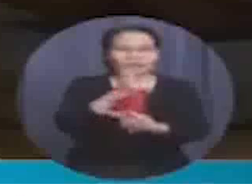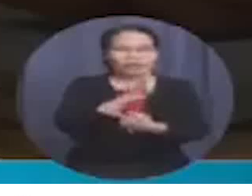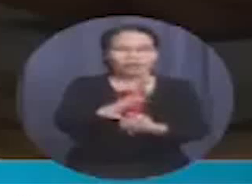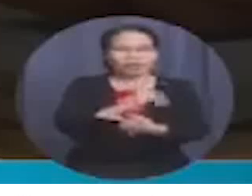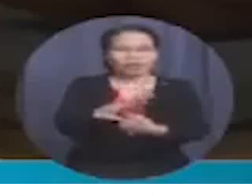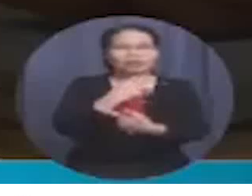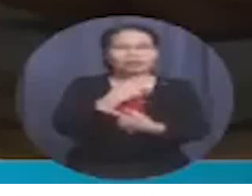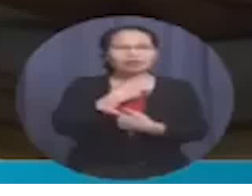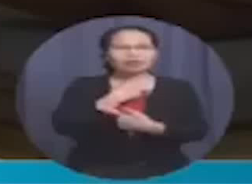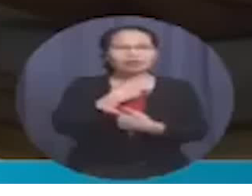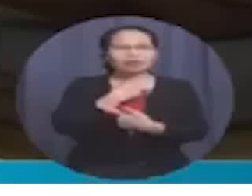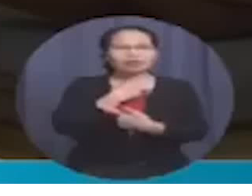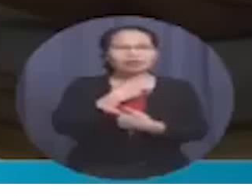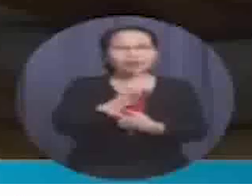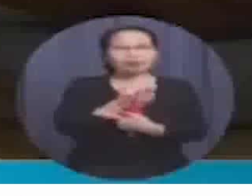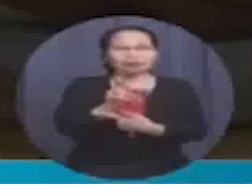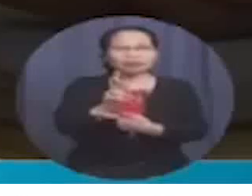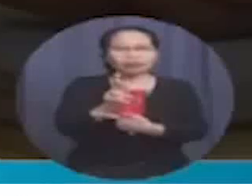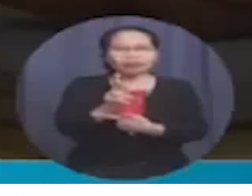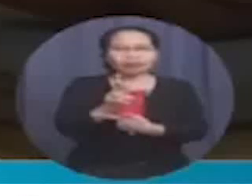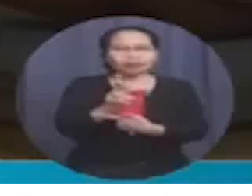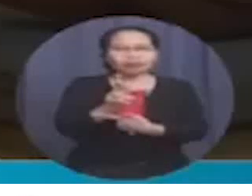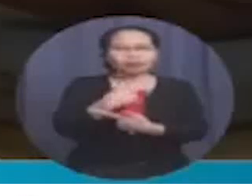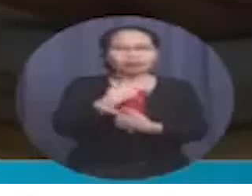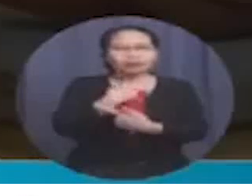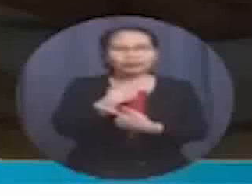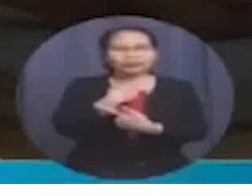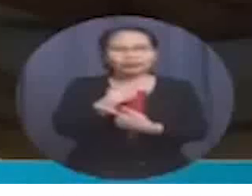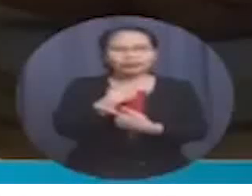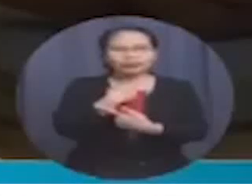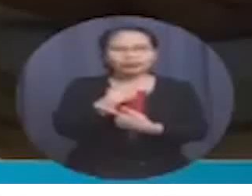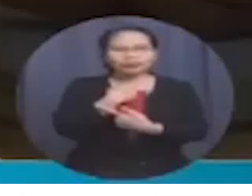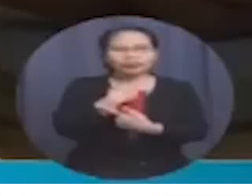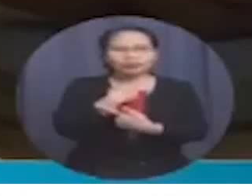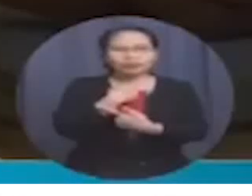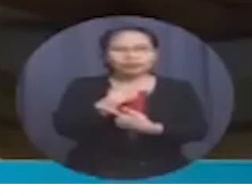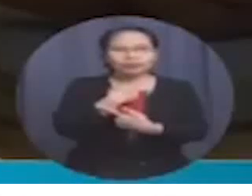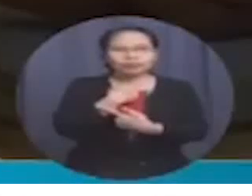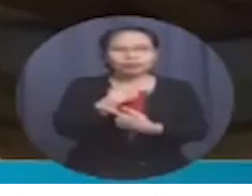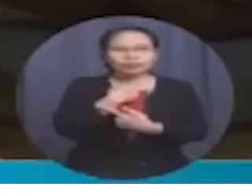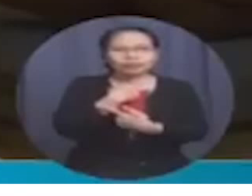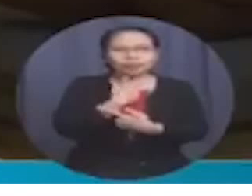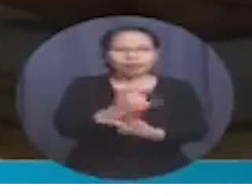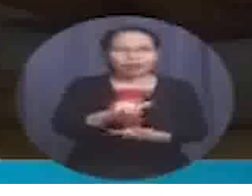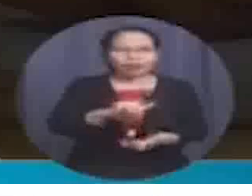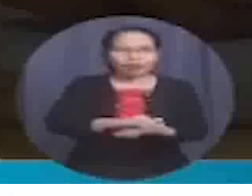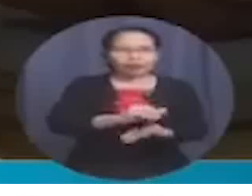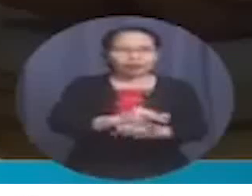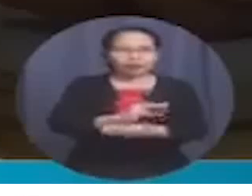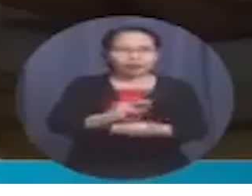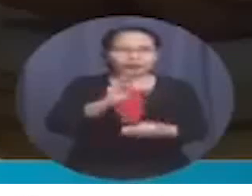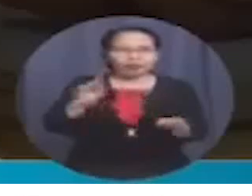Ni nangagsasalita man sila sa kanilang ngalangala. Ang nagsisigawa sa kanila